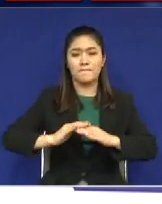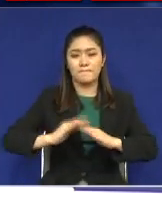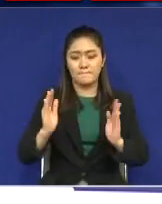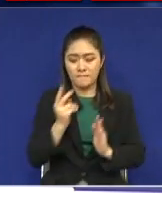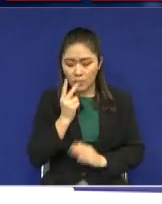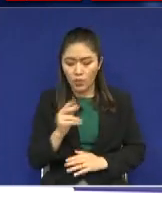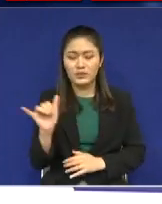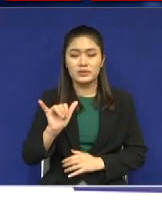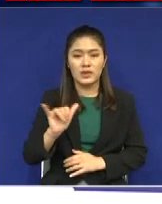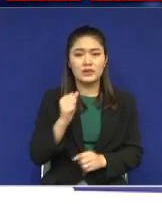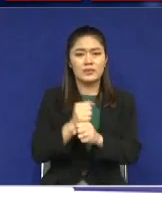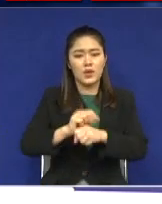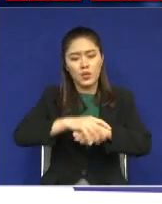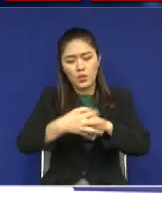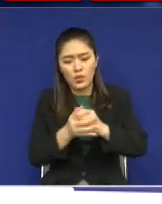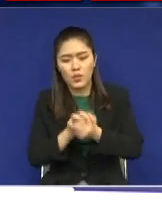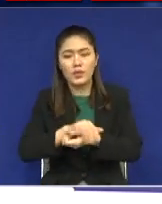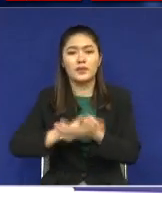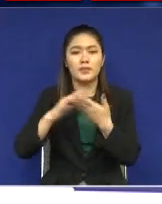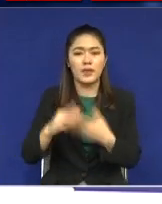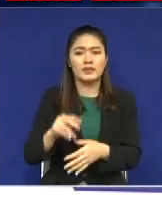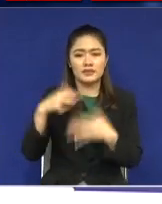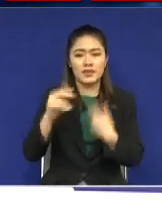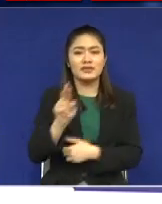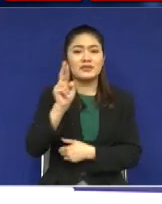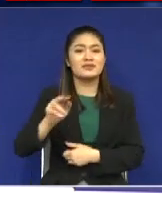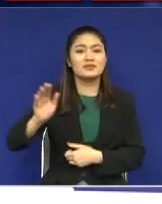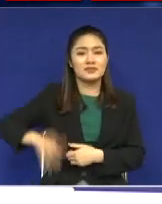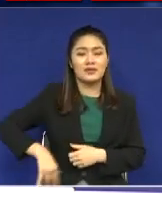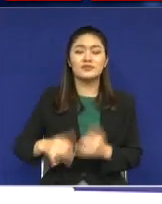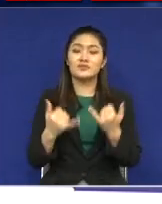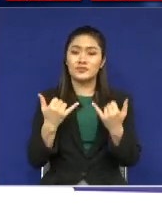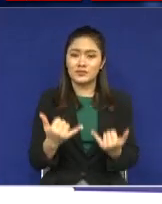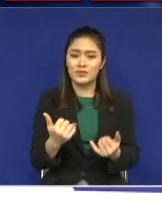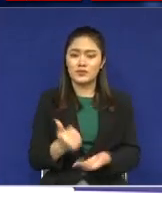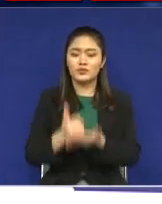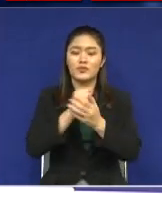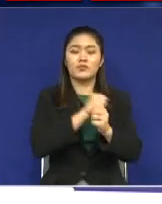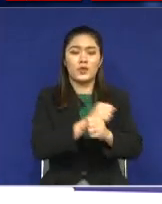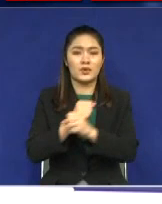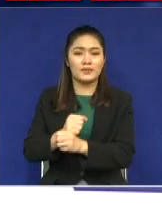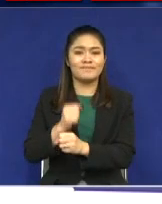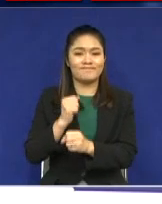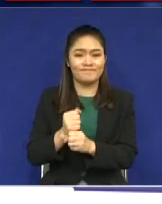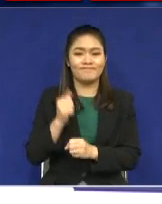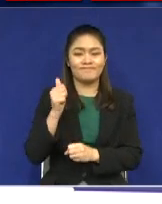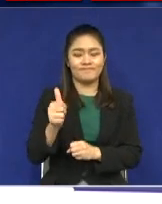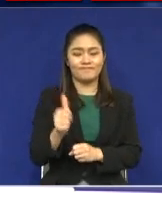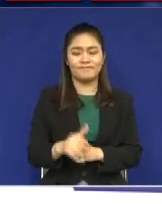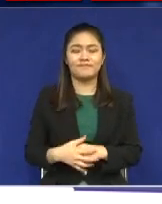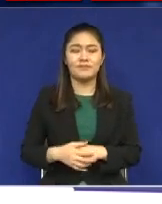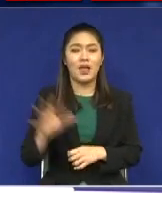ครับหรือไม่ก็เอามาทำความสะอาดซะก่อนนะครับก่อนที่จะนำมาใช้แค่นี้ก็จะสามารถช่วยป้องกันการแพร่โรคนะครับที่ม